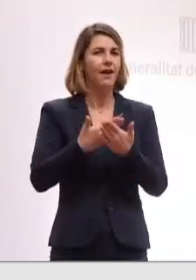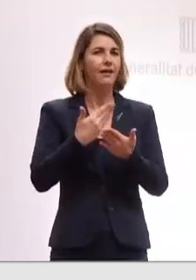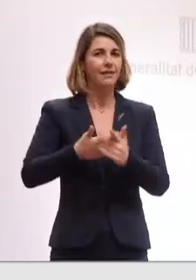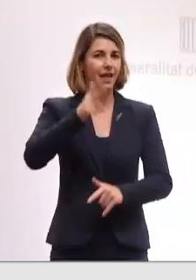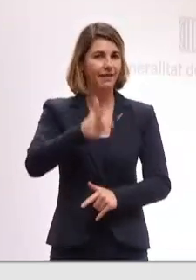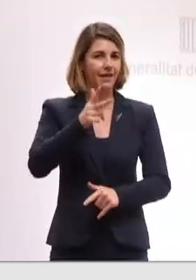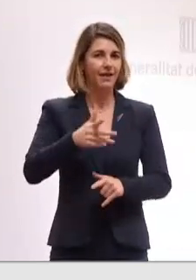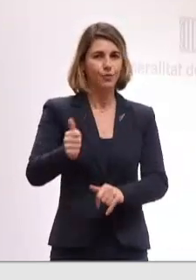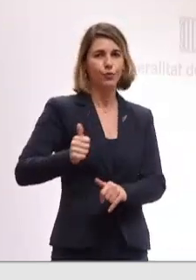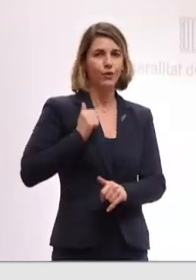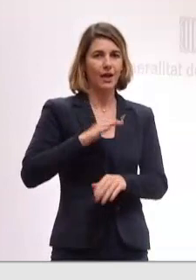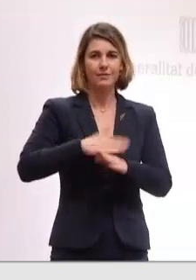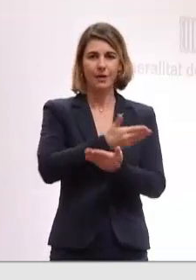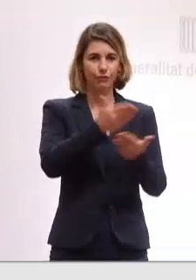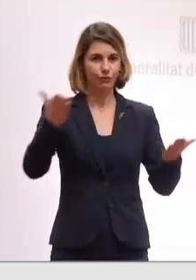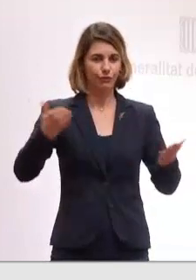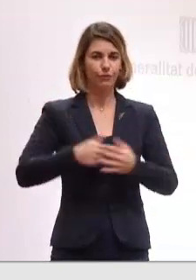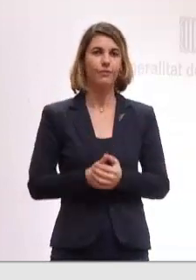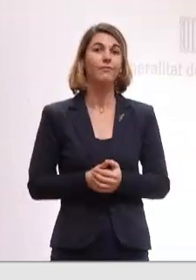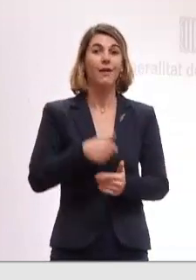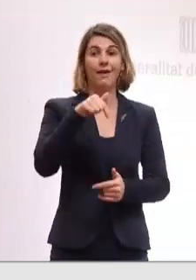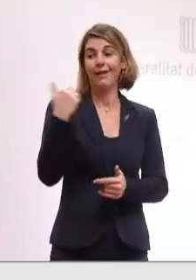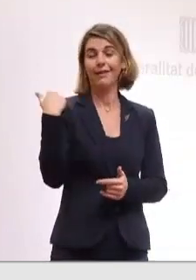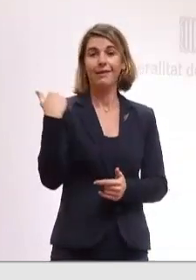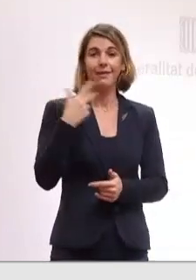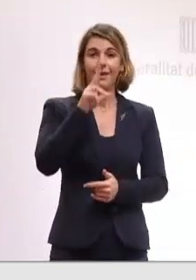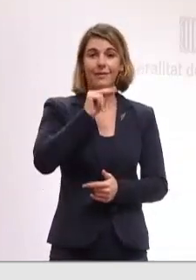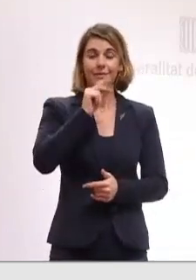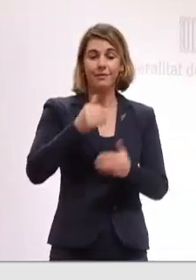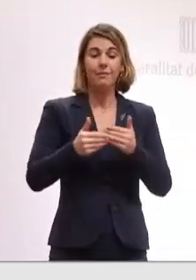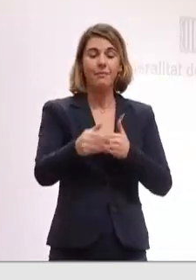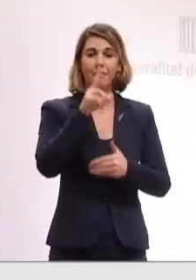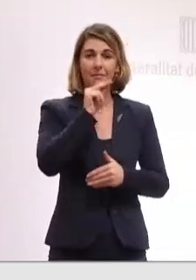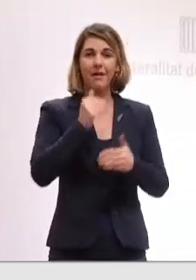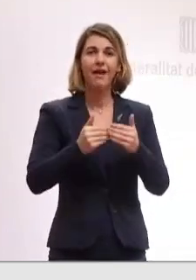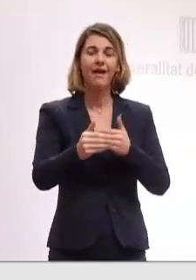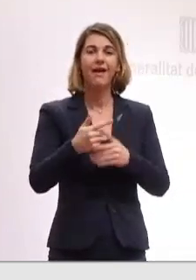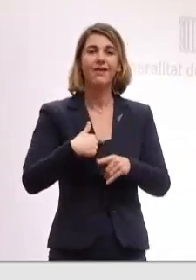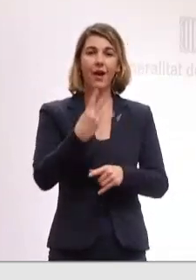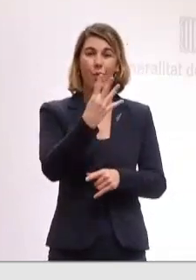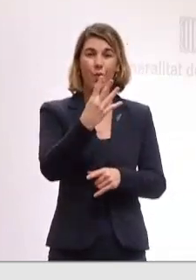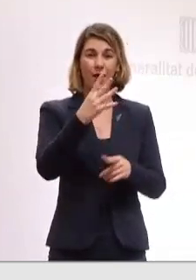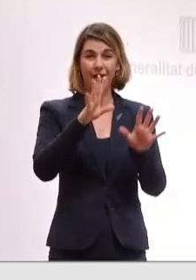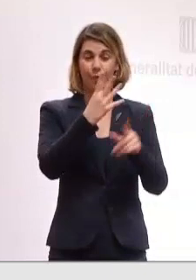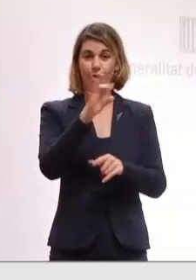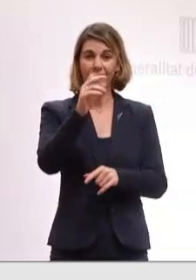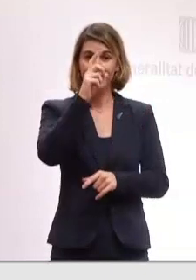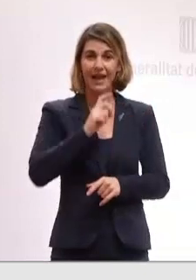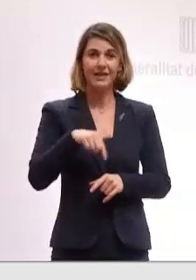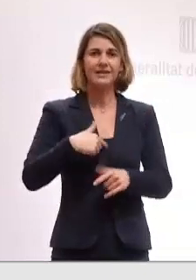oportunitats per a tothom. De fet, aquest desembre farà 4 dècades que la Generalitat de Catalunya va